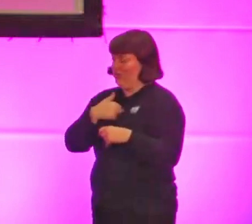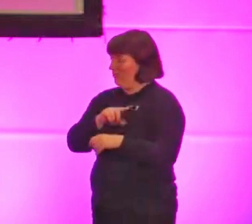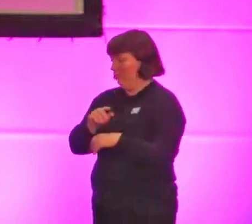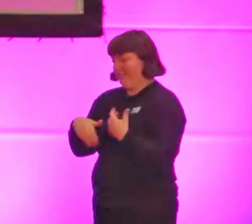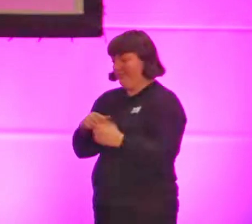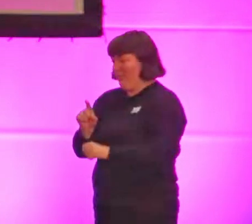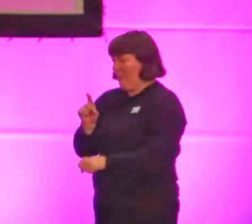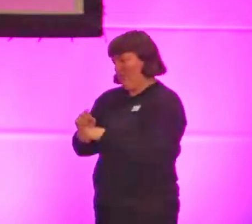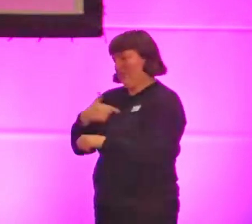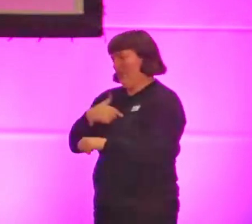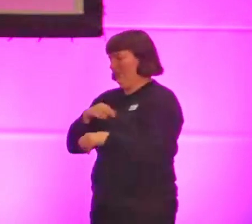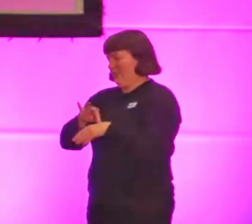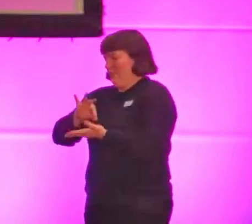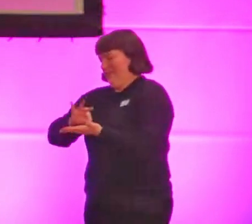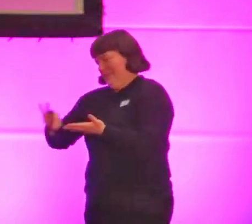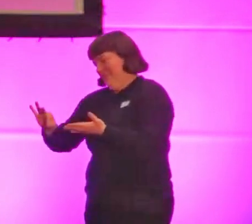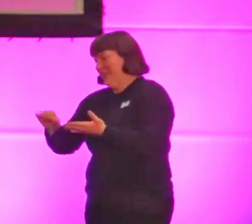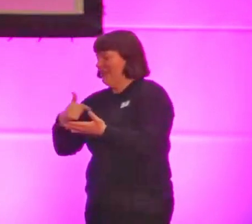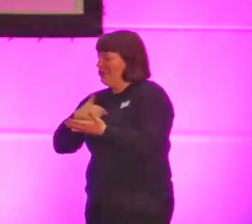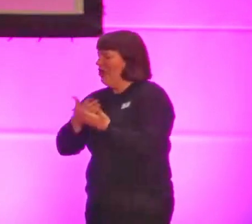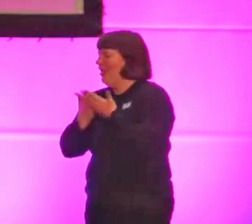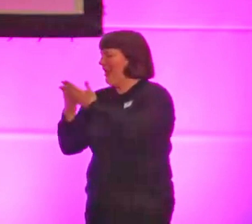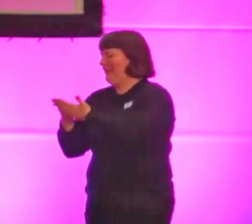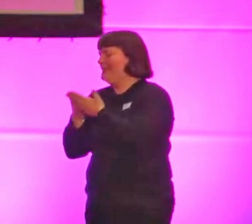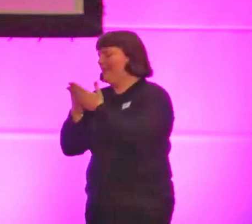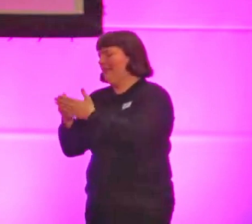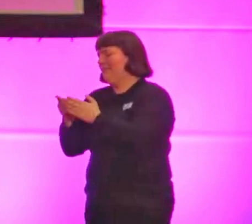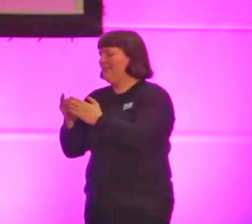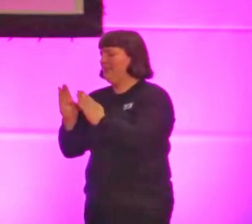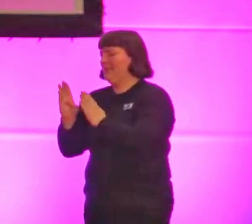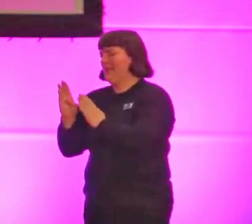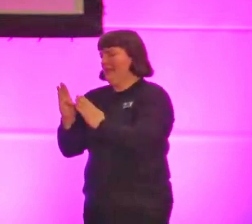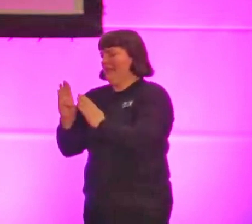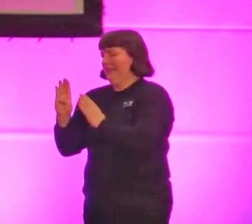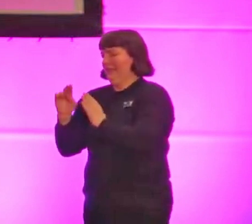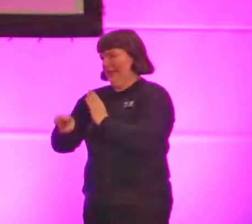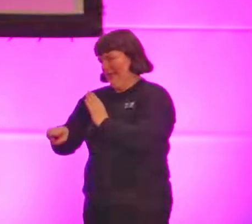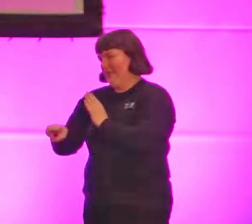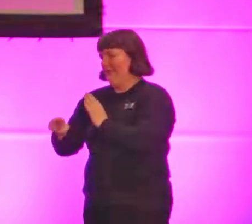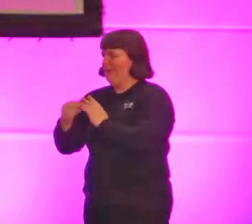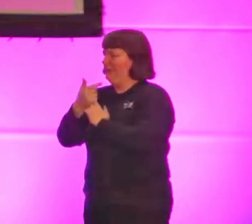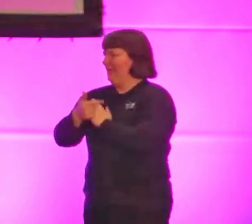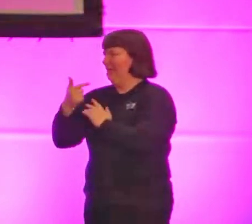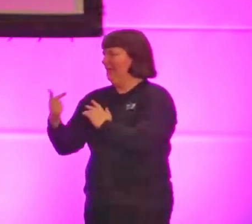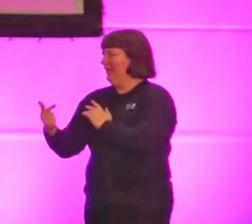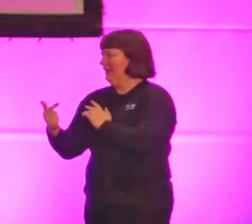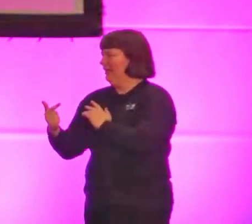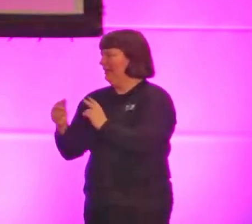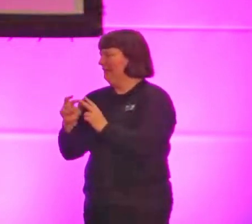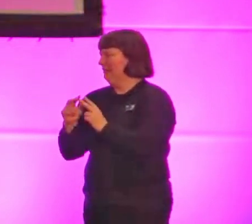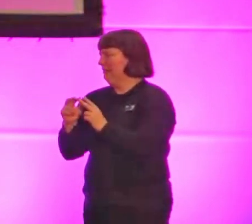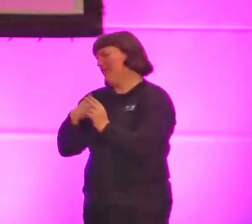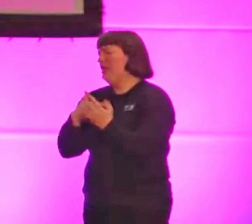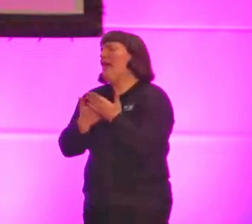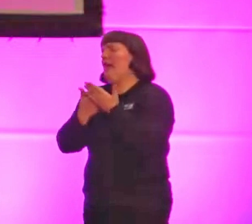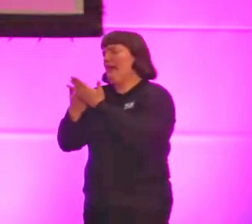så under min sjukskrivningsperiod så läste jag i Dagens Nyheter, eller TT, att